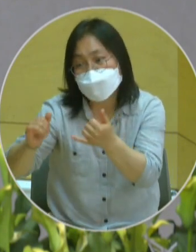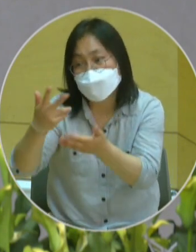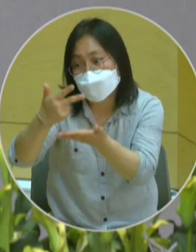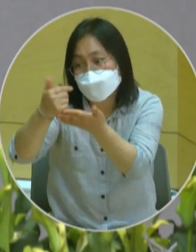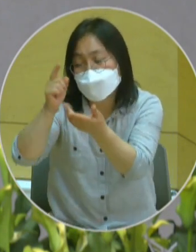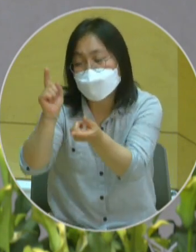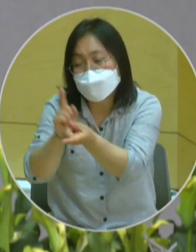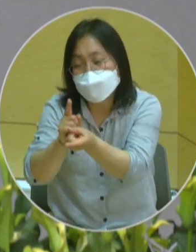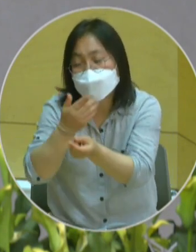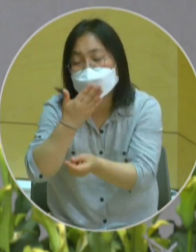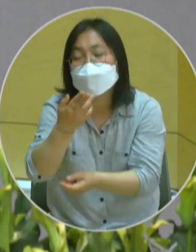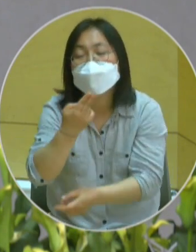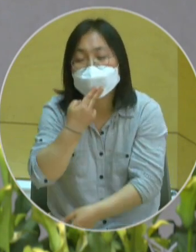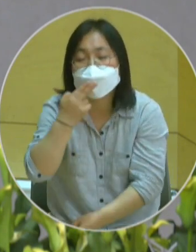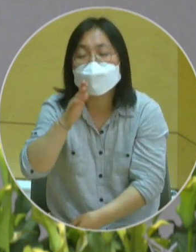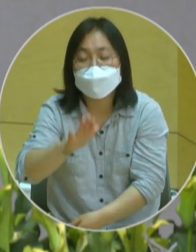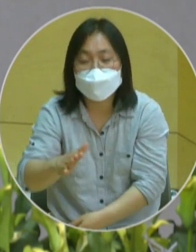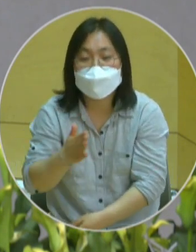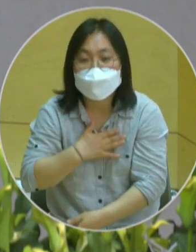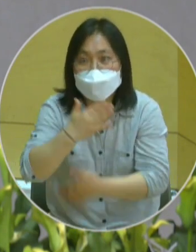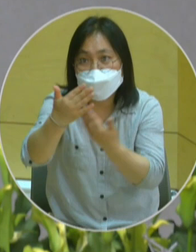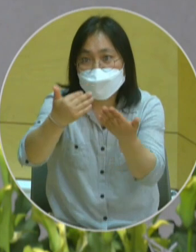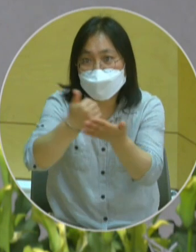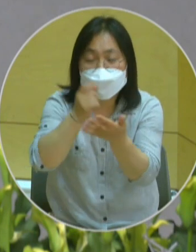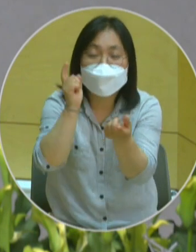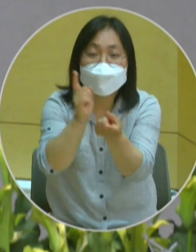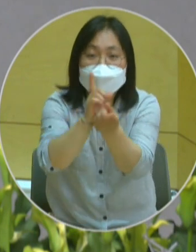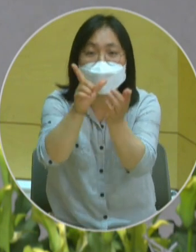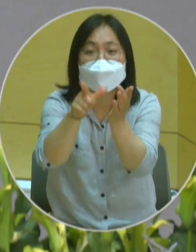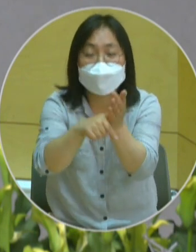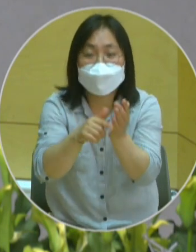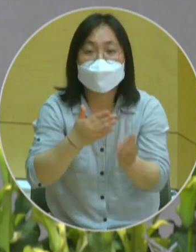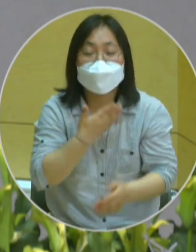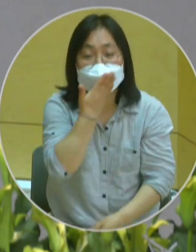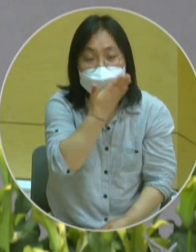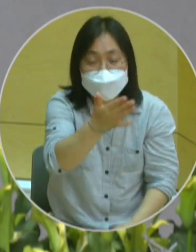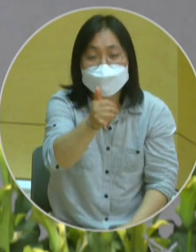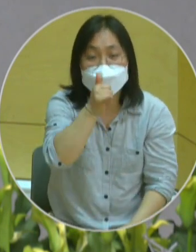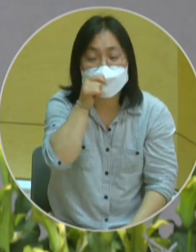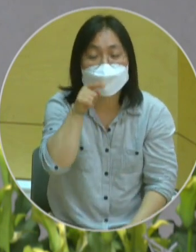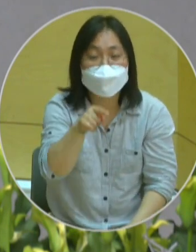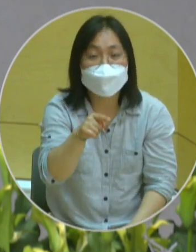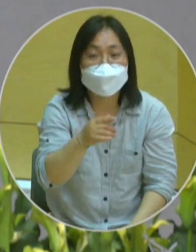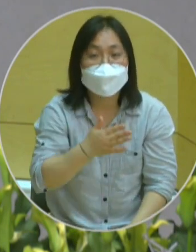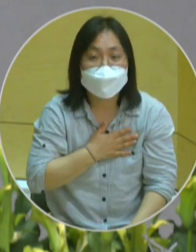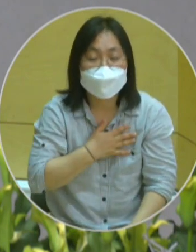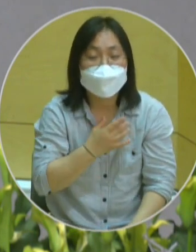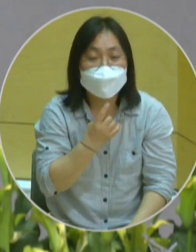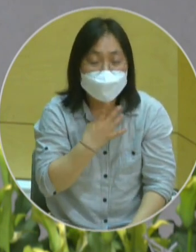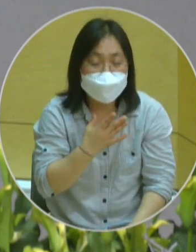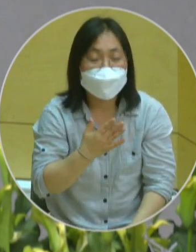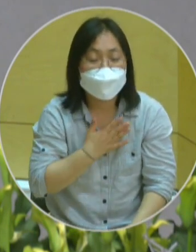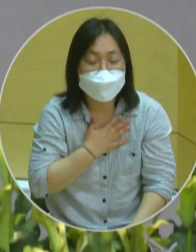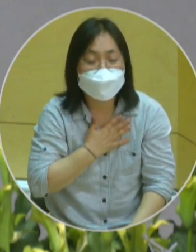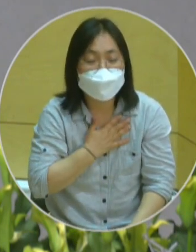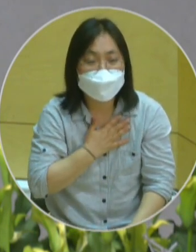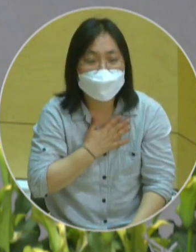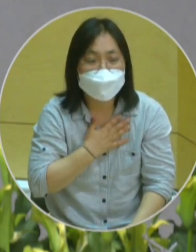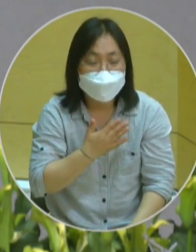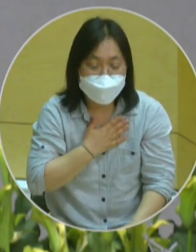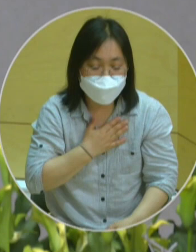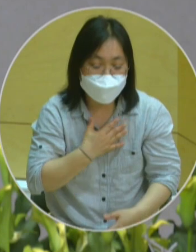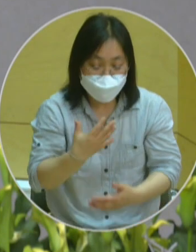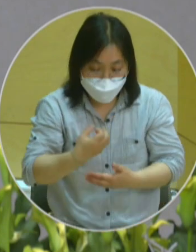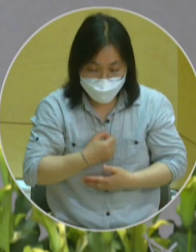만날 수 없는데 그 하나님을 내가 대면했을 때 내가 할 수 있는 것이 나만, 나를, 나에게 속한